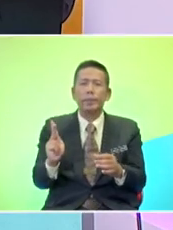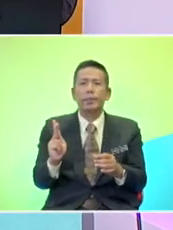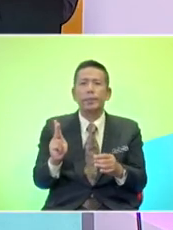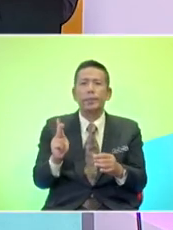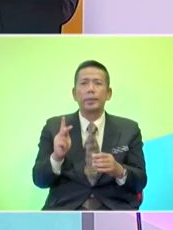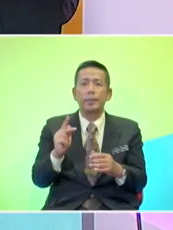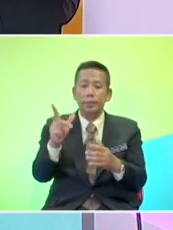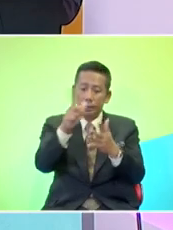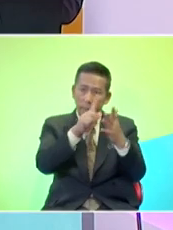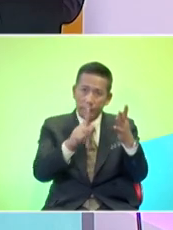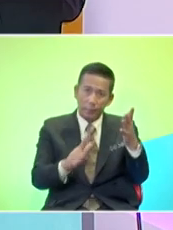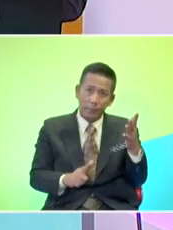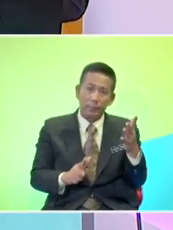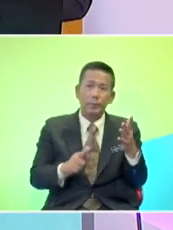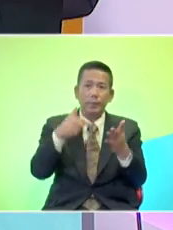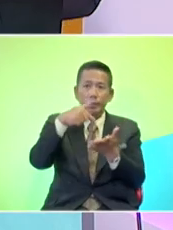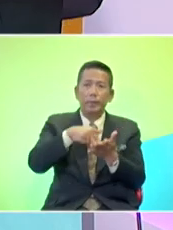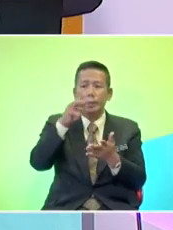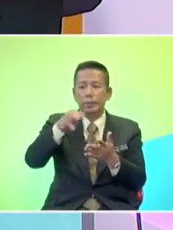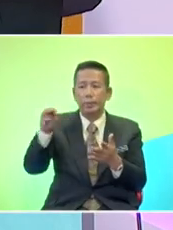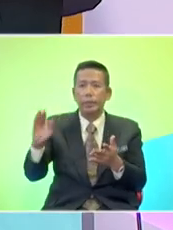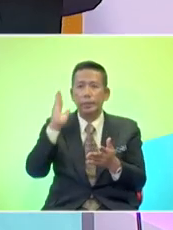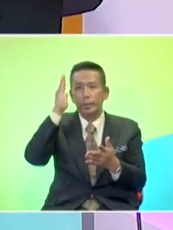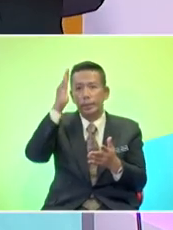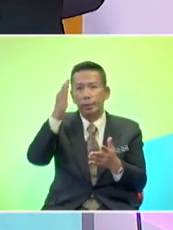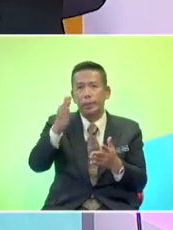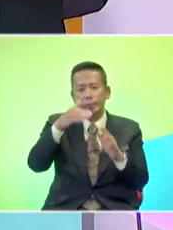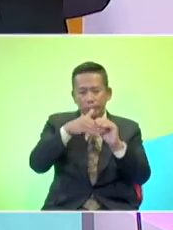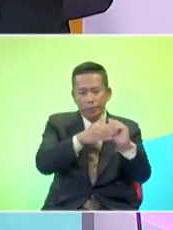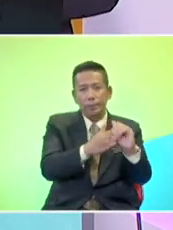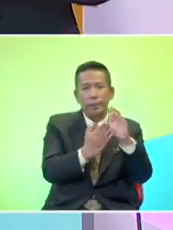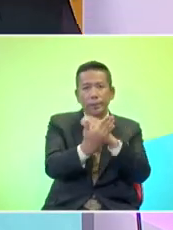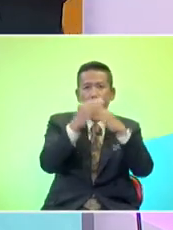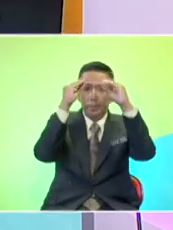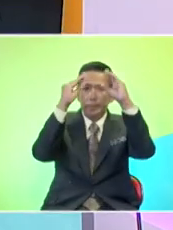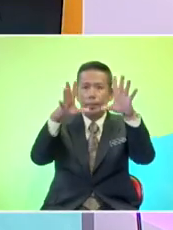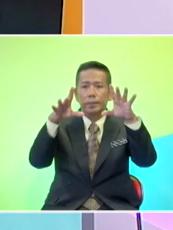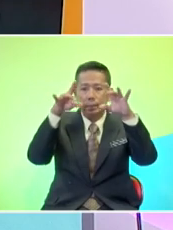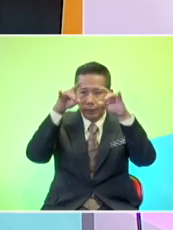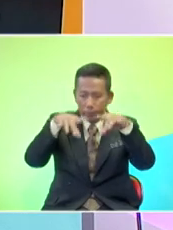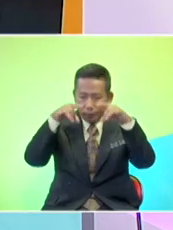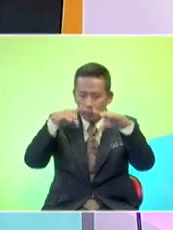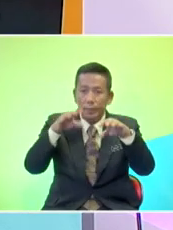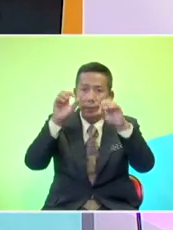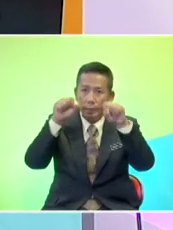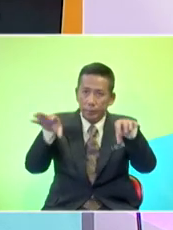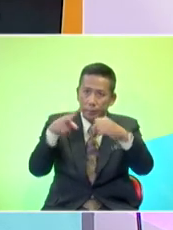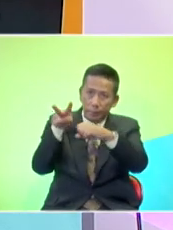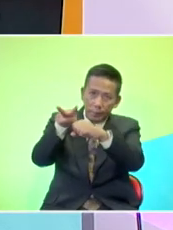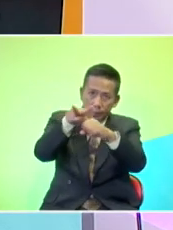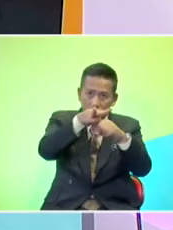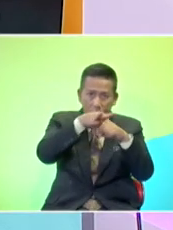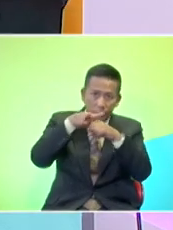lakaran motif ini murid-murid akan diberi bimbingan oleh guru pencak siram boleh dibuat secara kematian